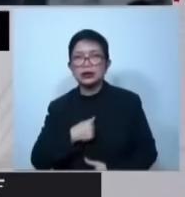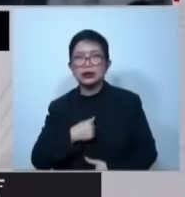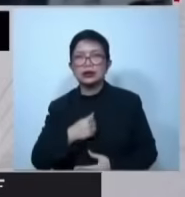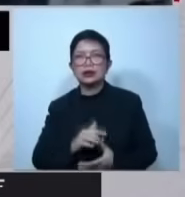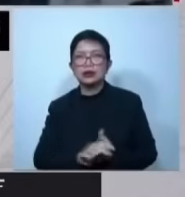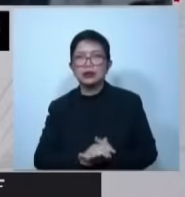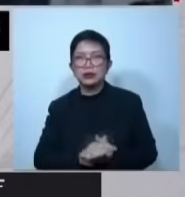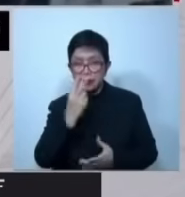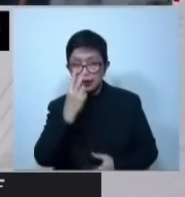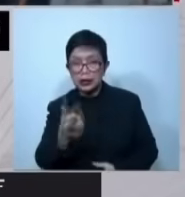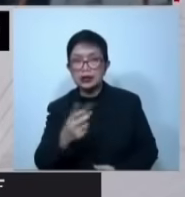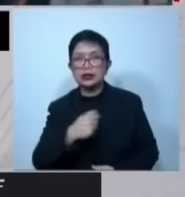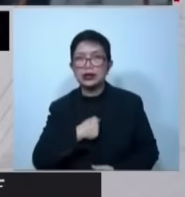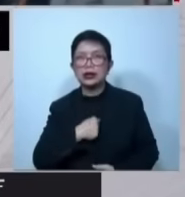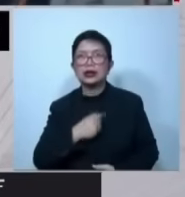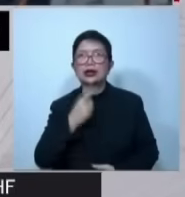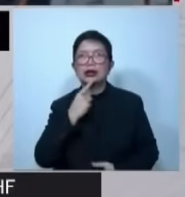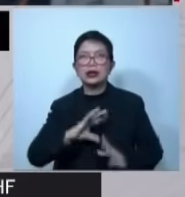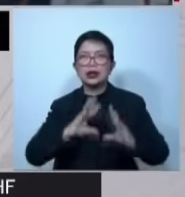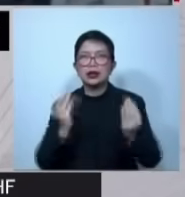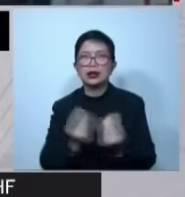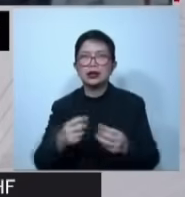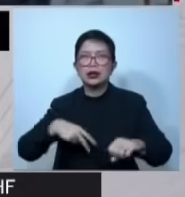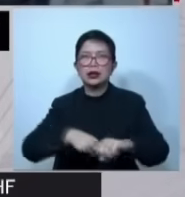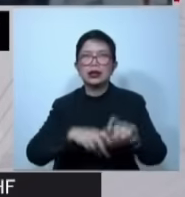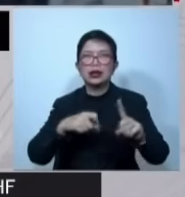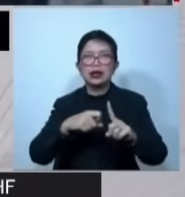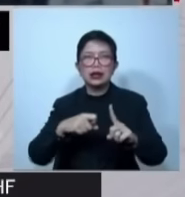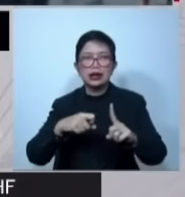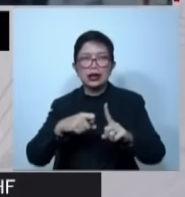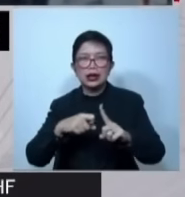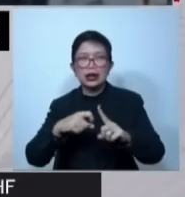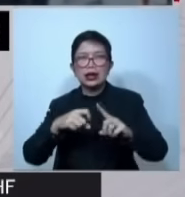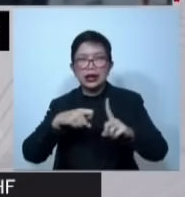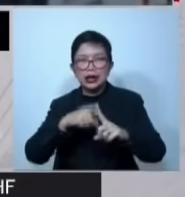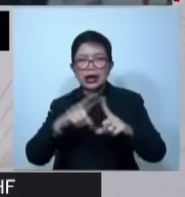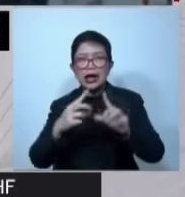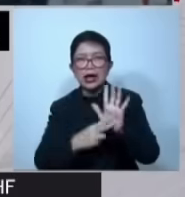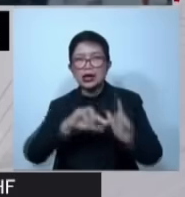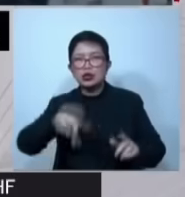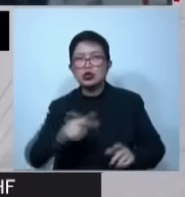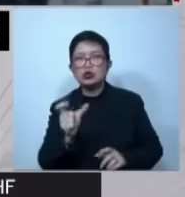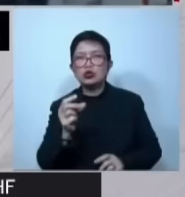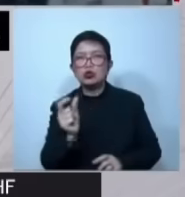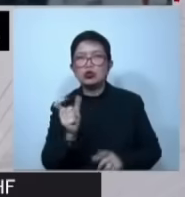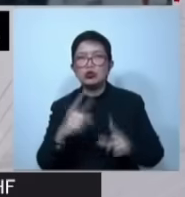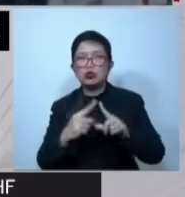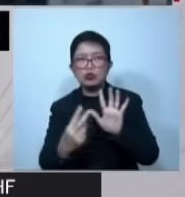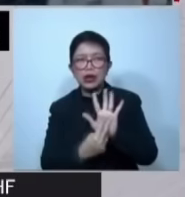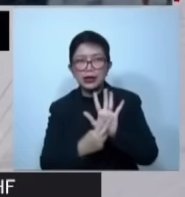sini peristiwa Kanjuruan dan peristiwa k 50 di situ proses hukum sudah